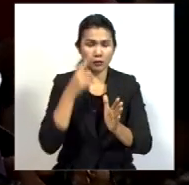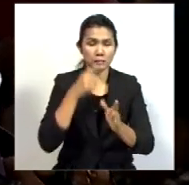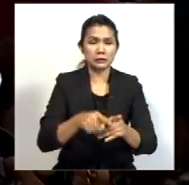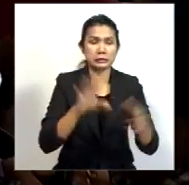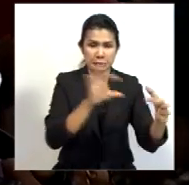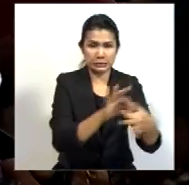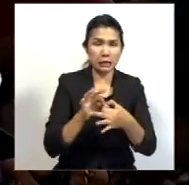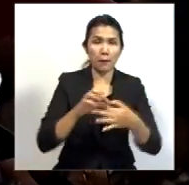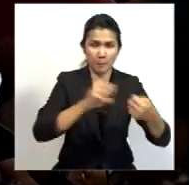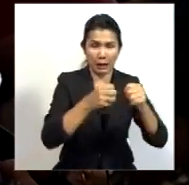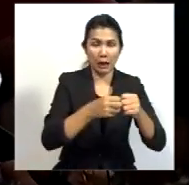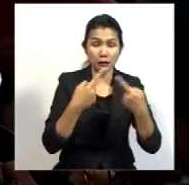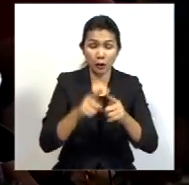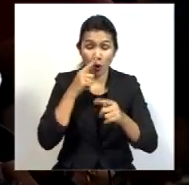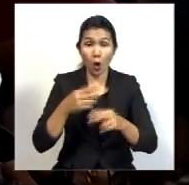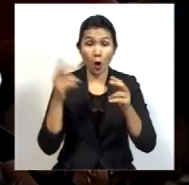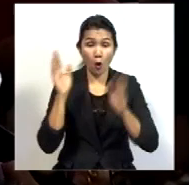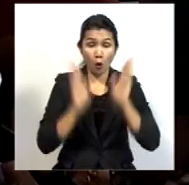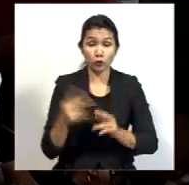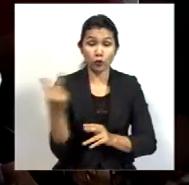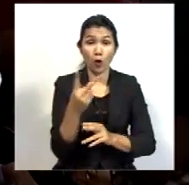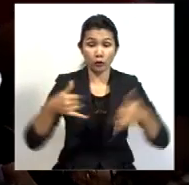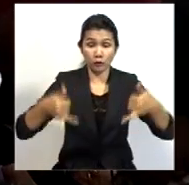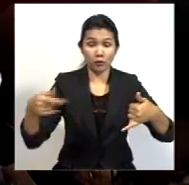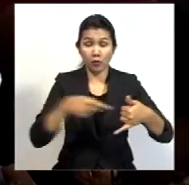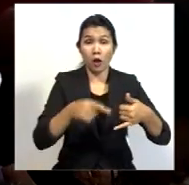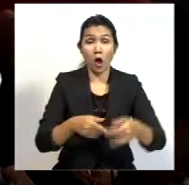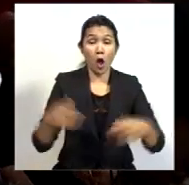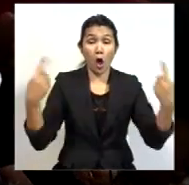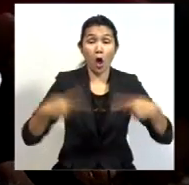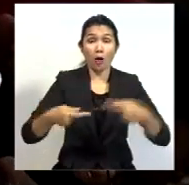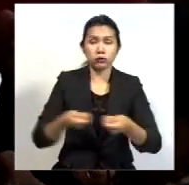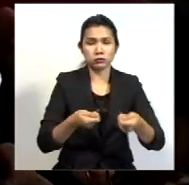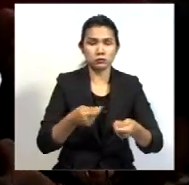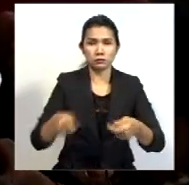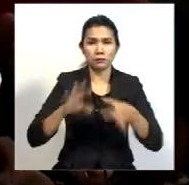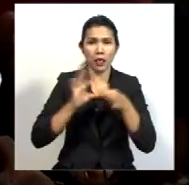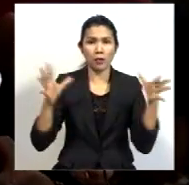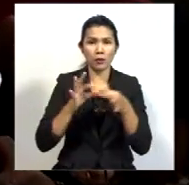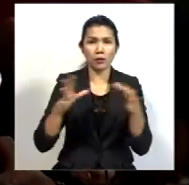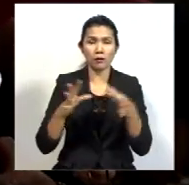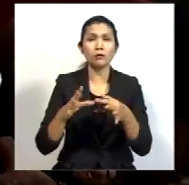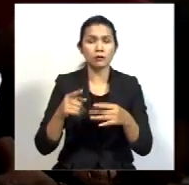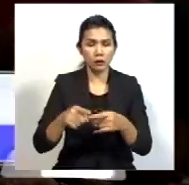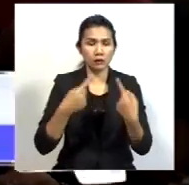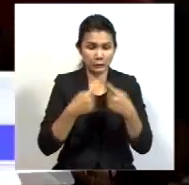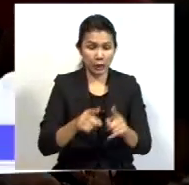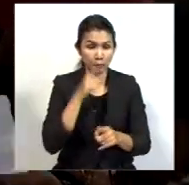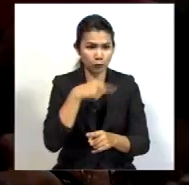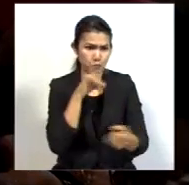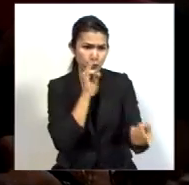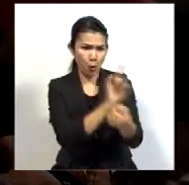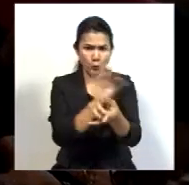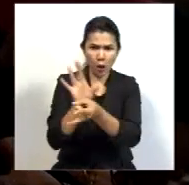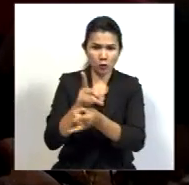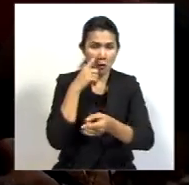สาธารณะแต่กราดปืนยิงโดยไม่เลือกหน้าแล้วก็ไม่รู้จักมักจีอย่างนี้เป็นภัยสาธารณะมันก็มีระเบียบ